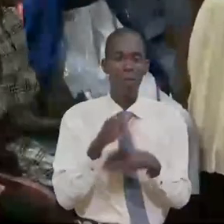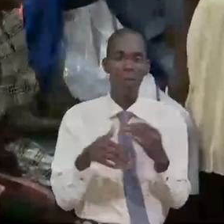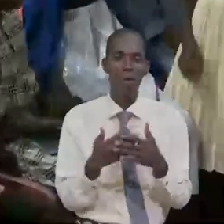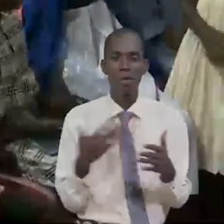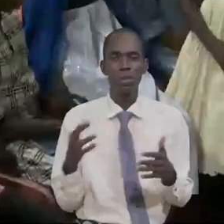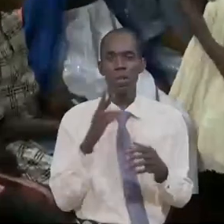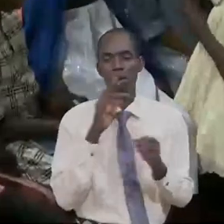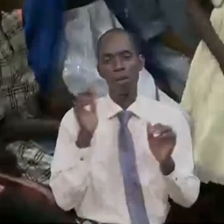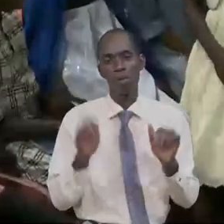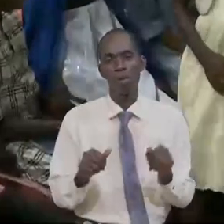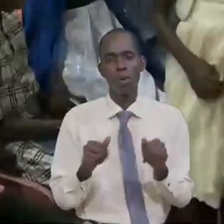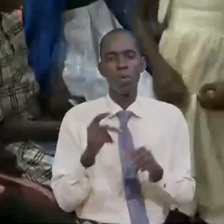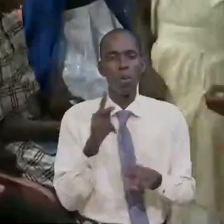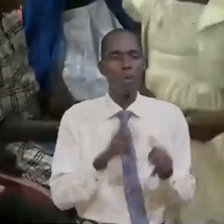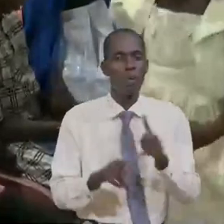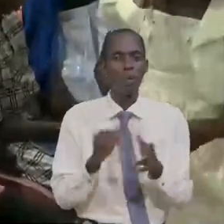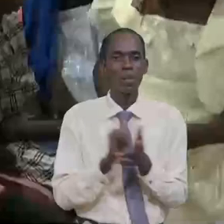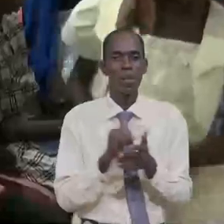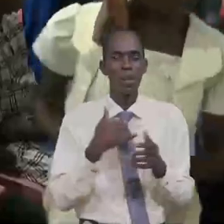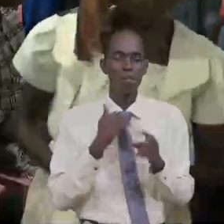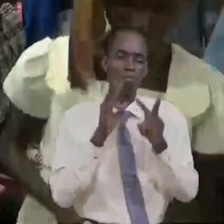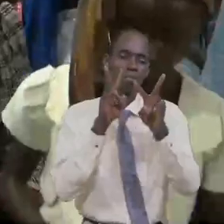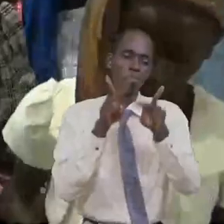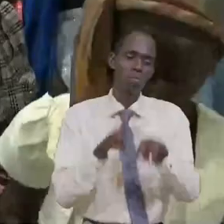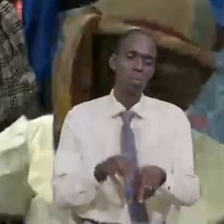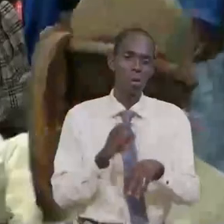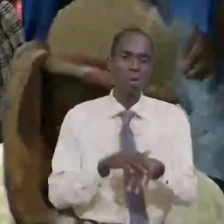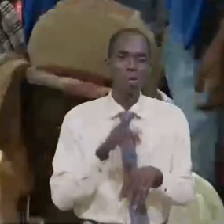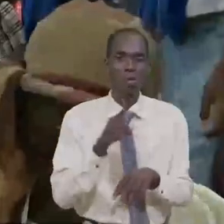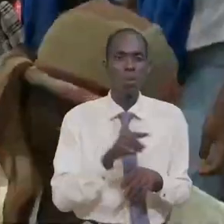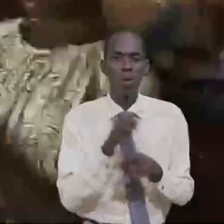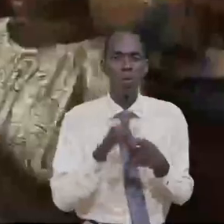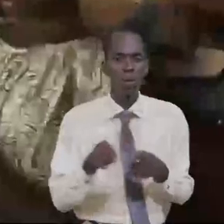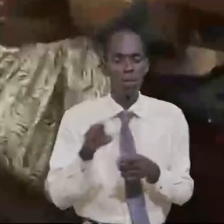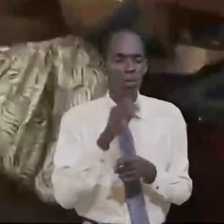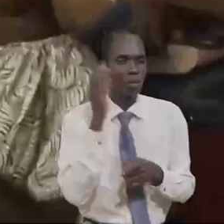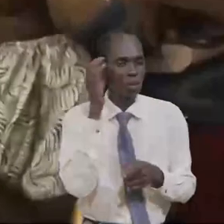ce qui ton négligé et quand j'entends